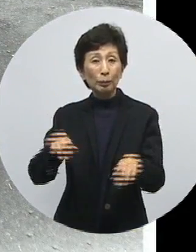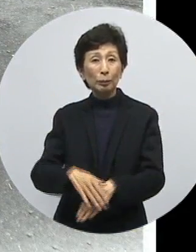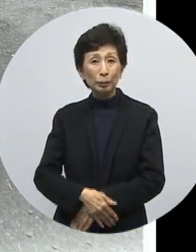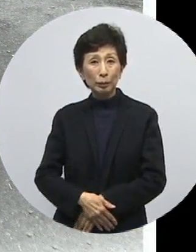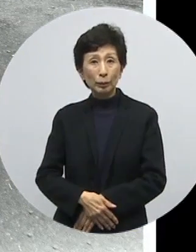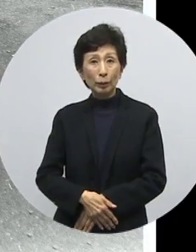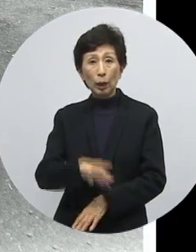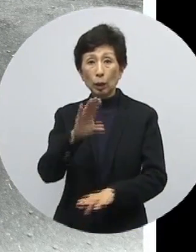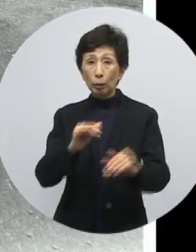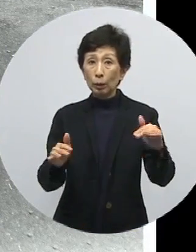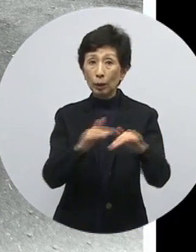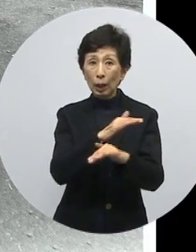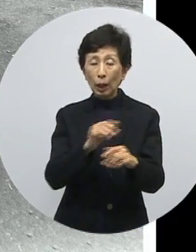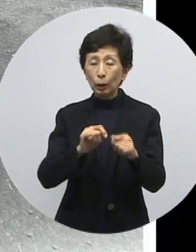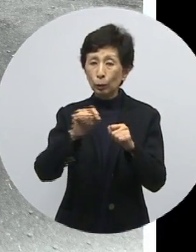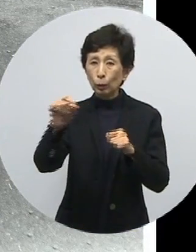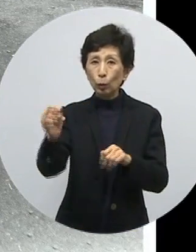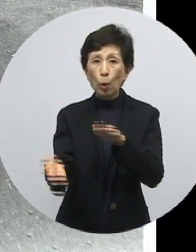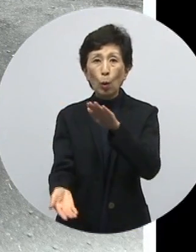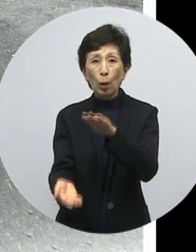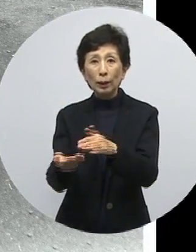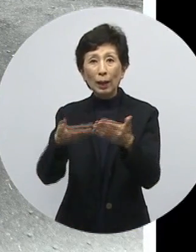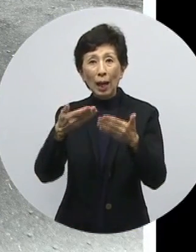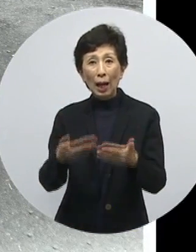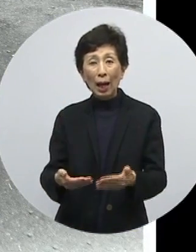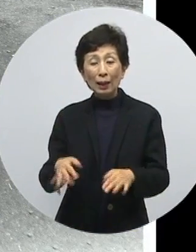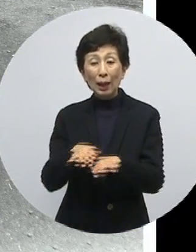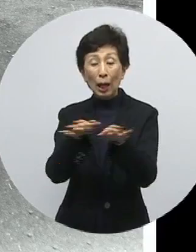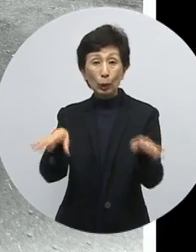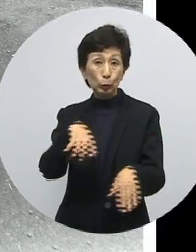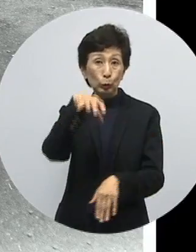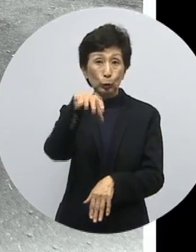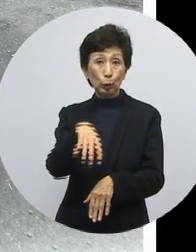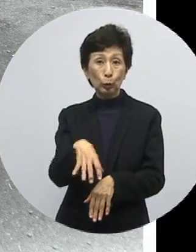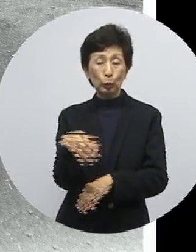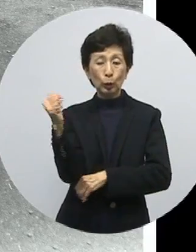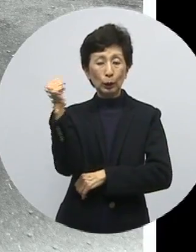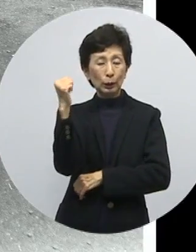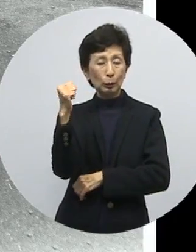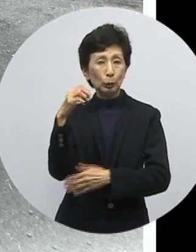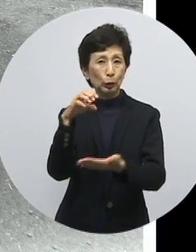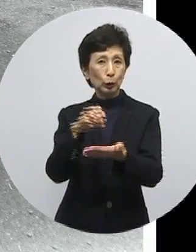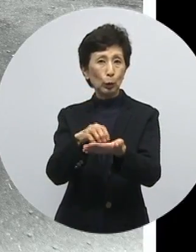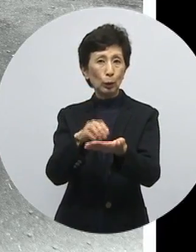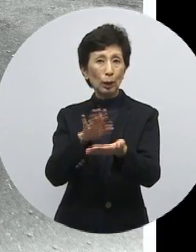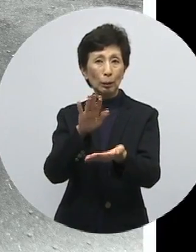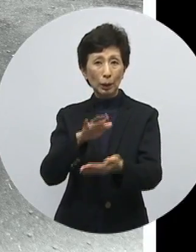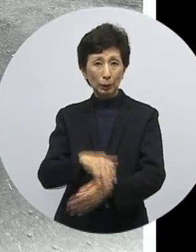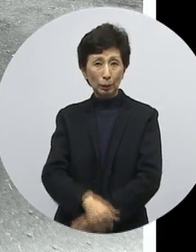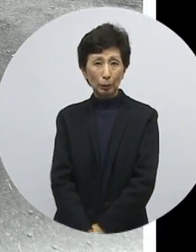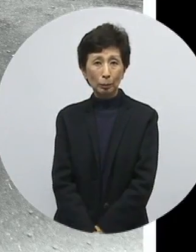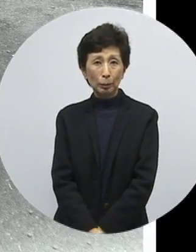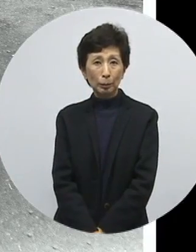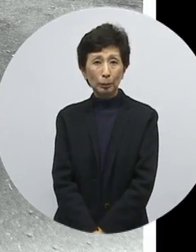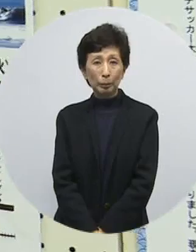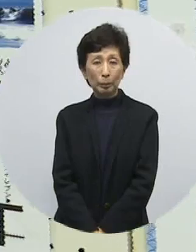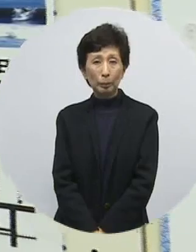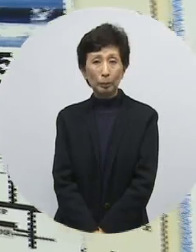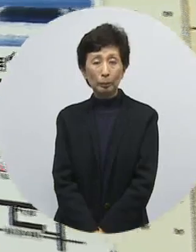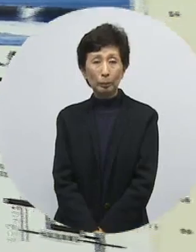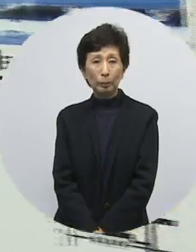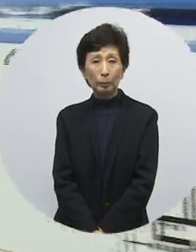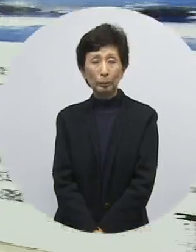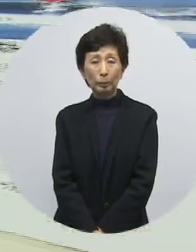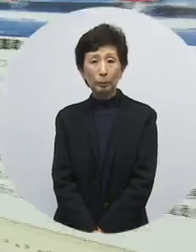沼海岸は遠浅で安全な海水浴場として新聞にも紹介されていたそうです。 で